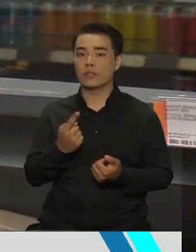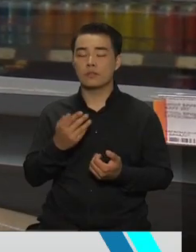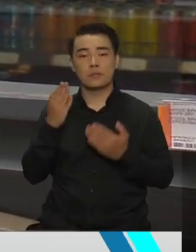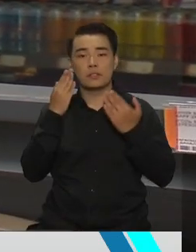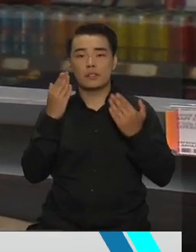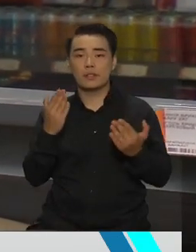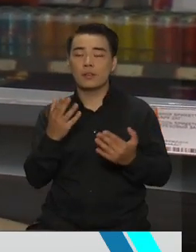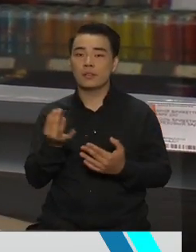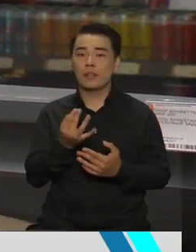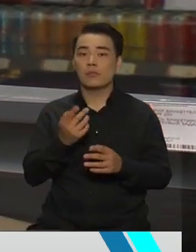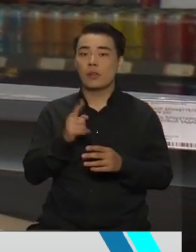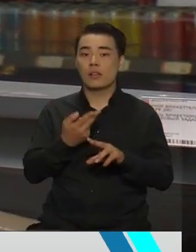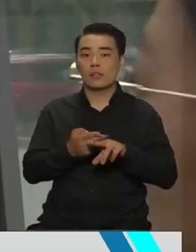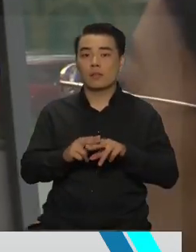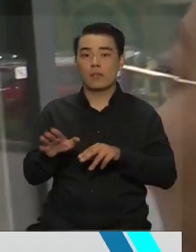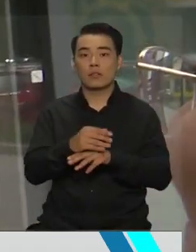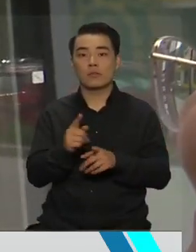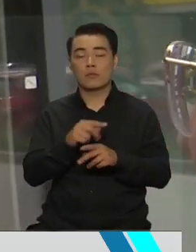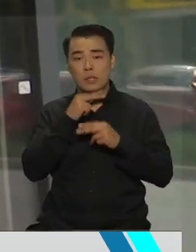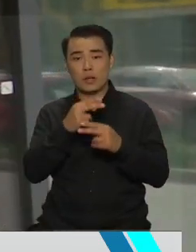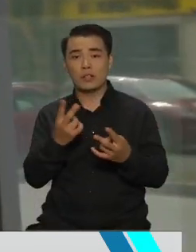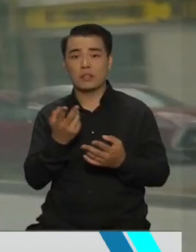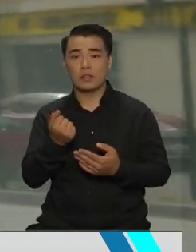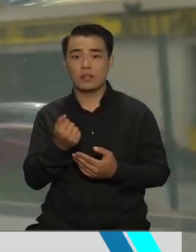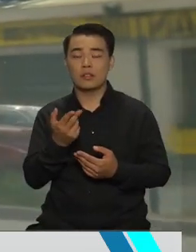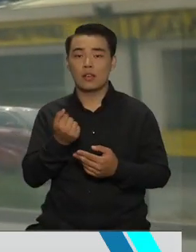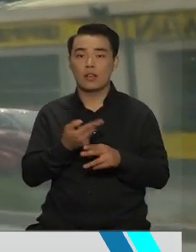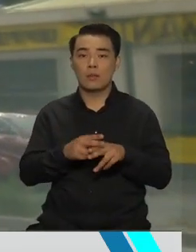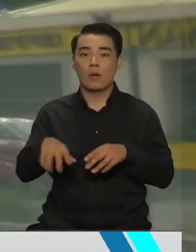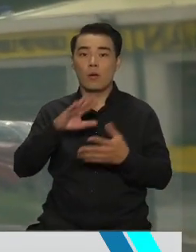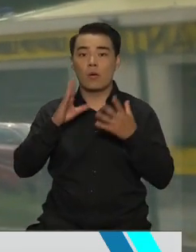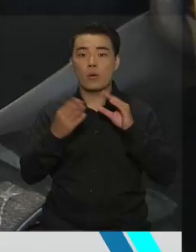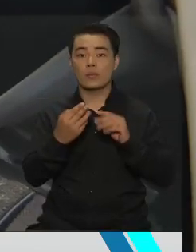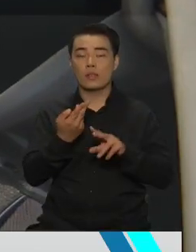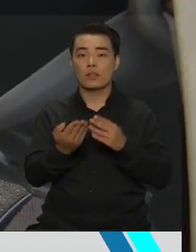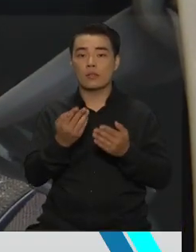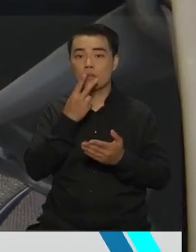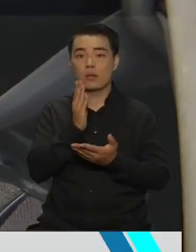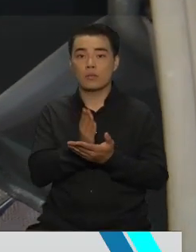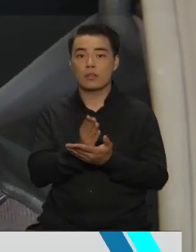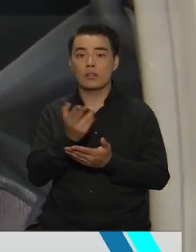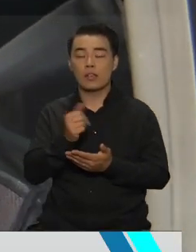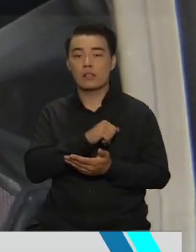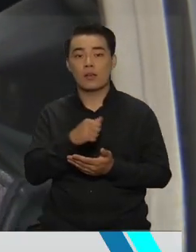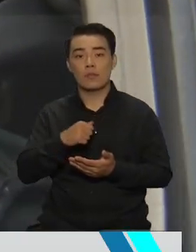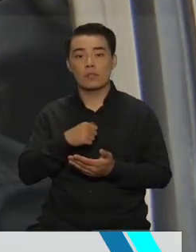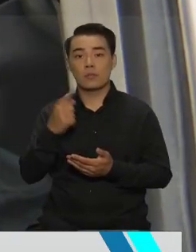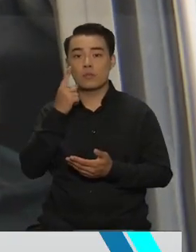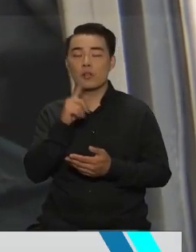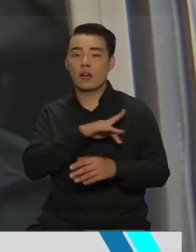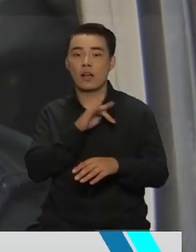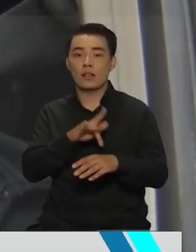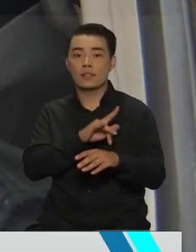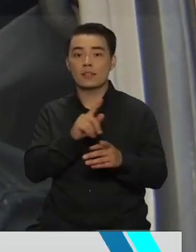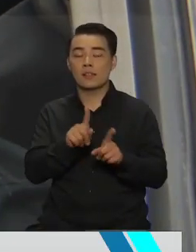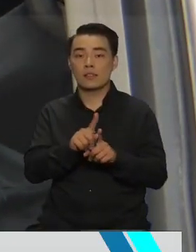Білмеймін. Аудару керек па? Иә, былай жалпы айтқанда аудармаймын. Ойым өз басым айтар едім, қаланың